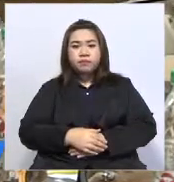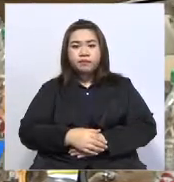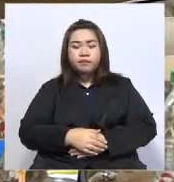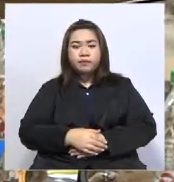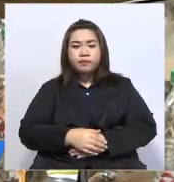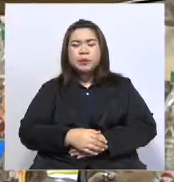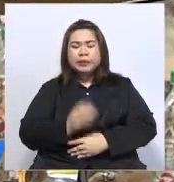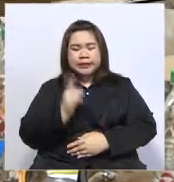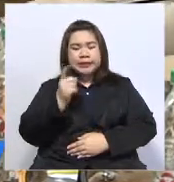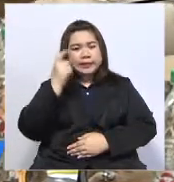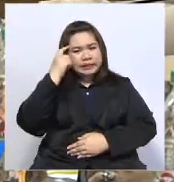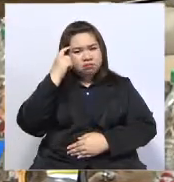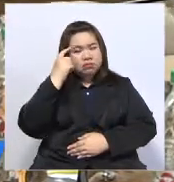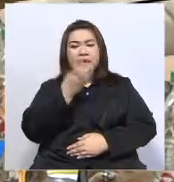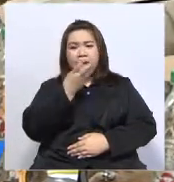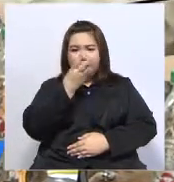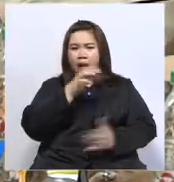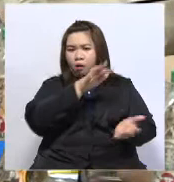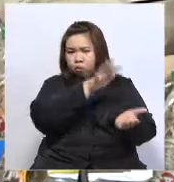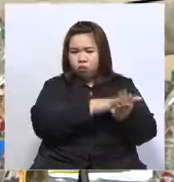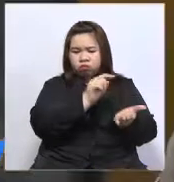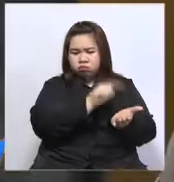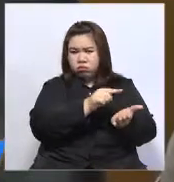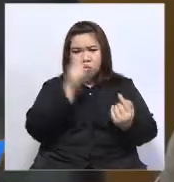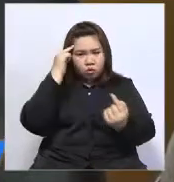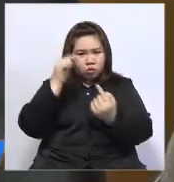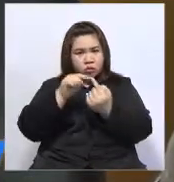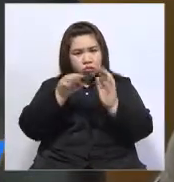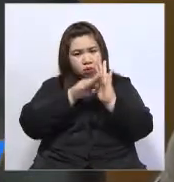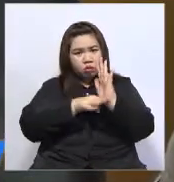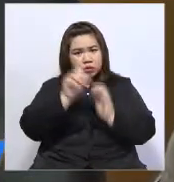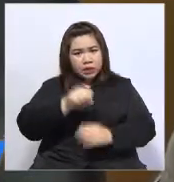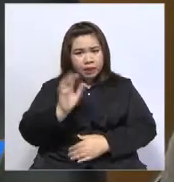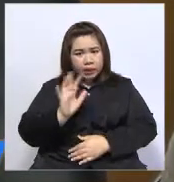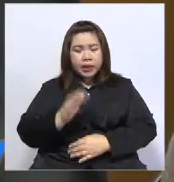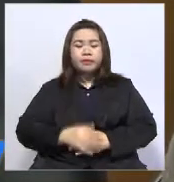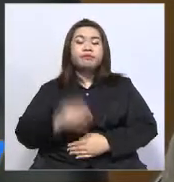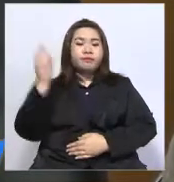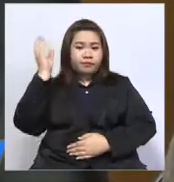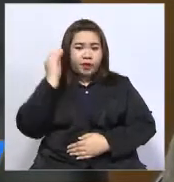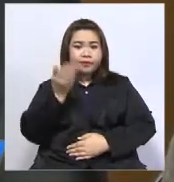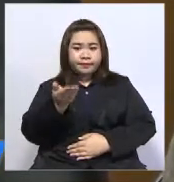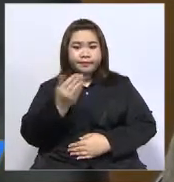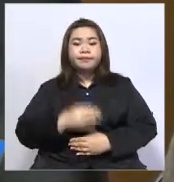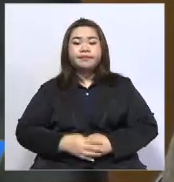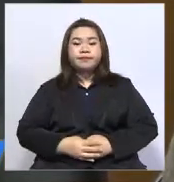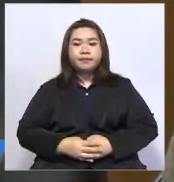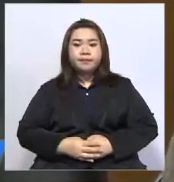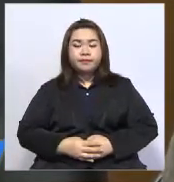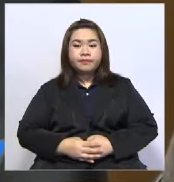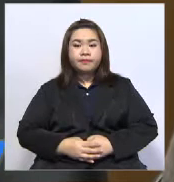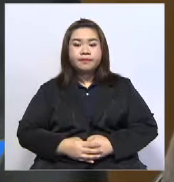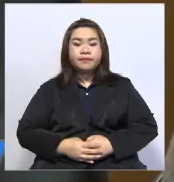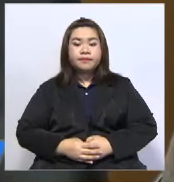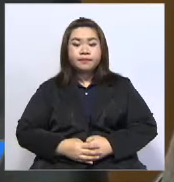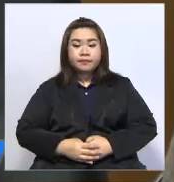อจะตรวจสอบว่าข้าวทั้งหมดนั้นถูกนำไปใช้ตามวัตถุประสงค์หรือไม่ไปฟังเสียงทางประธานอกส.และก็ทางรองผบ.ตร.